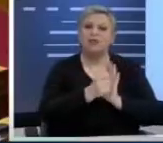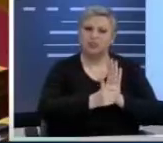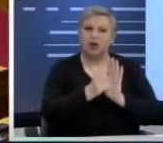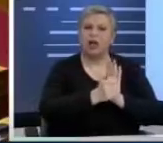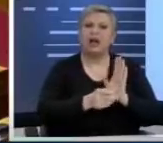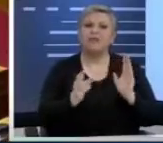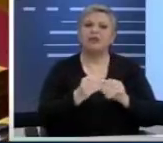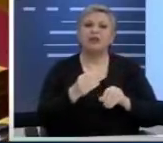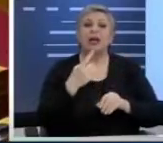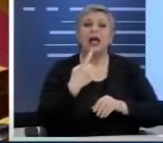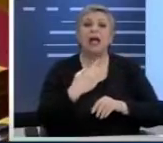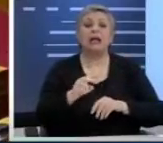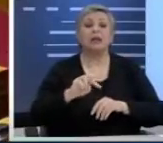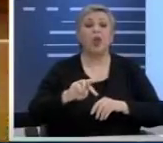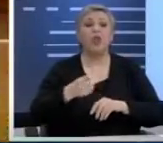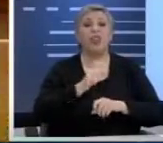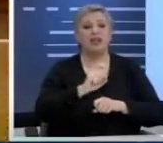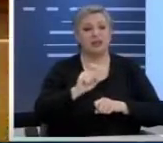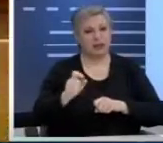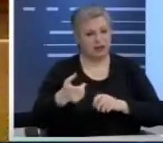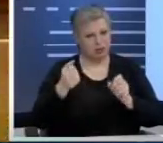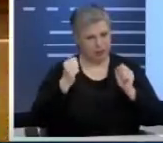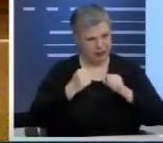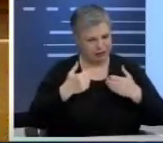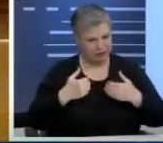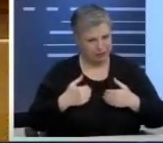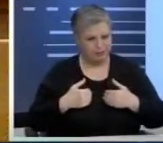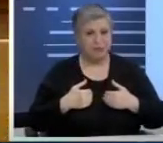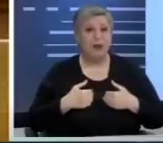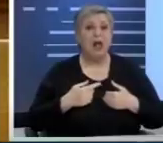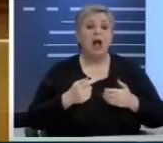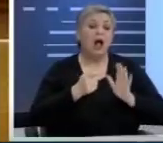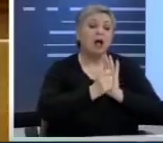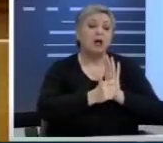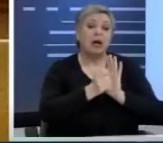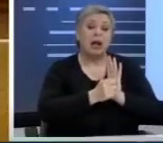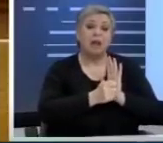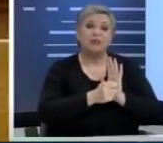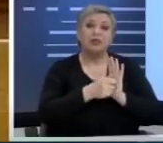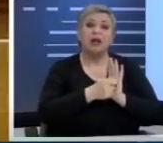κύριος Πέτσας? Λέει, πού θα ήταν το χρέος...